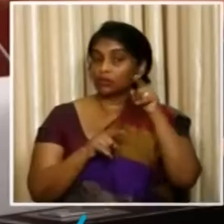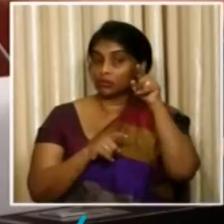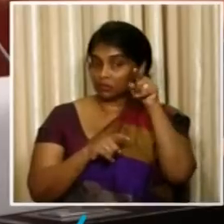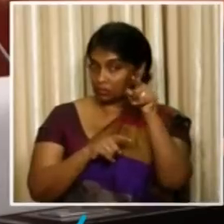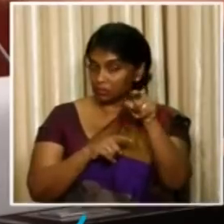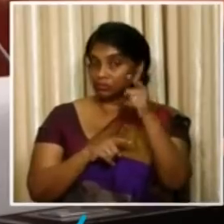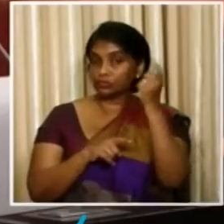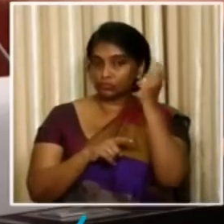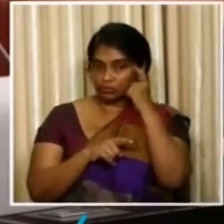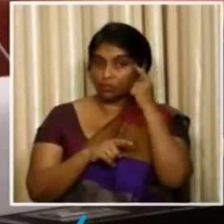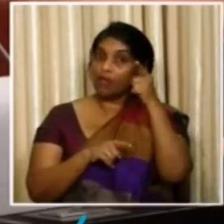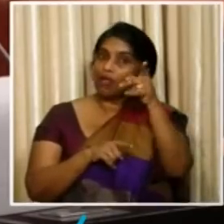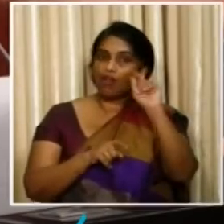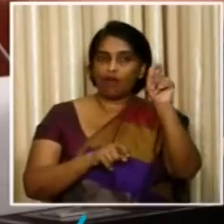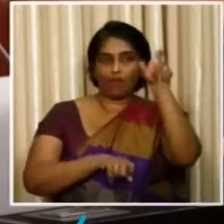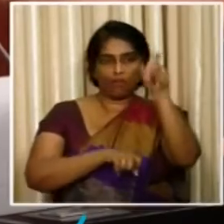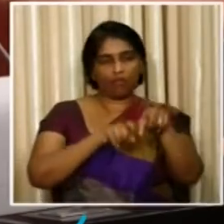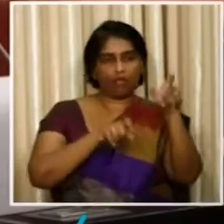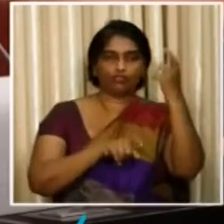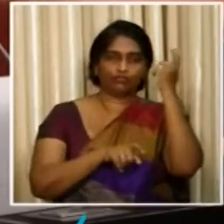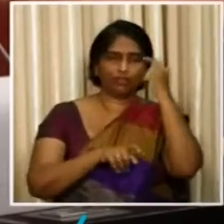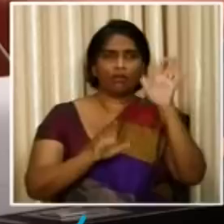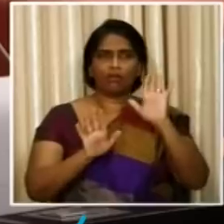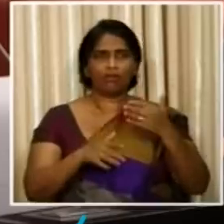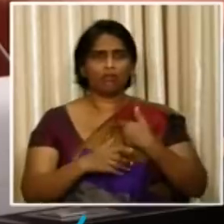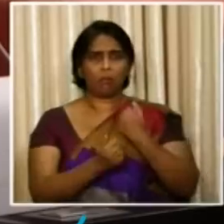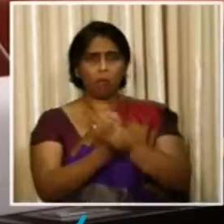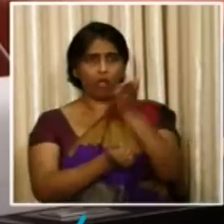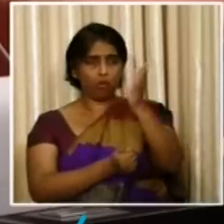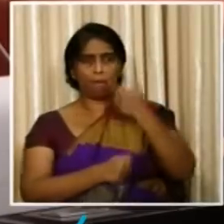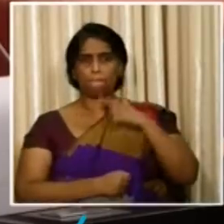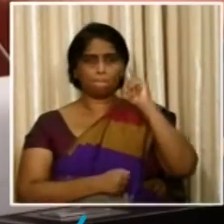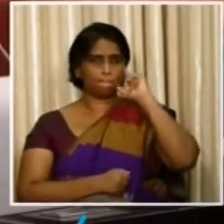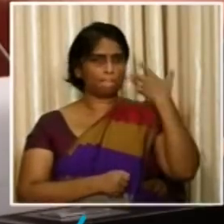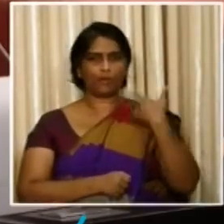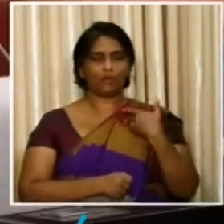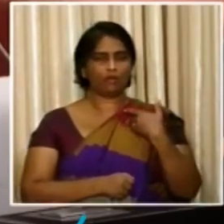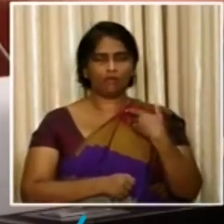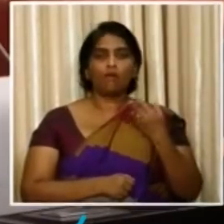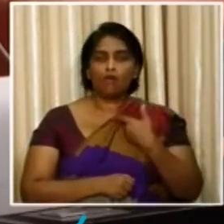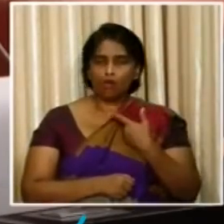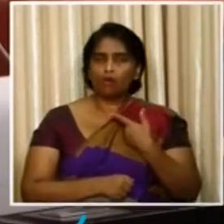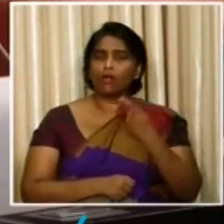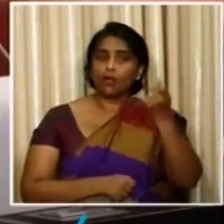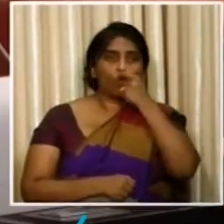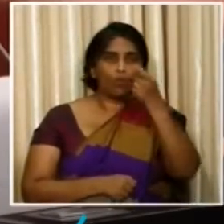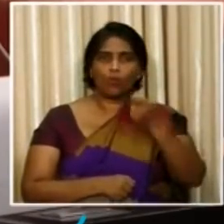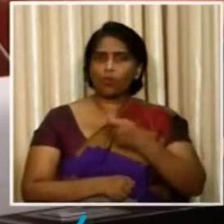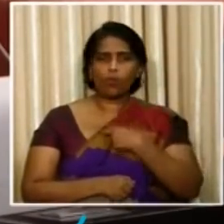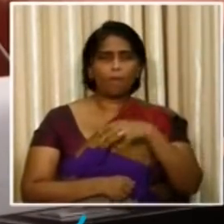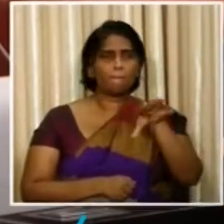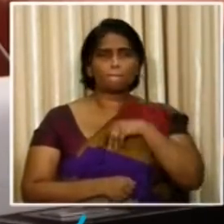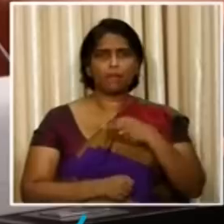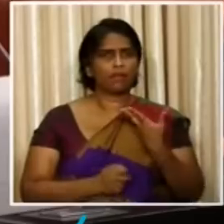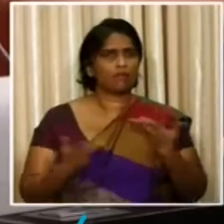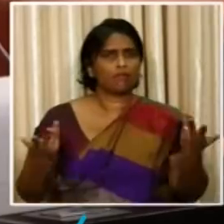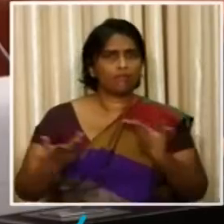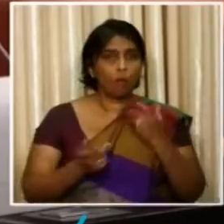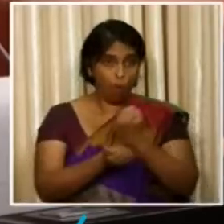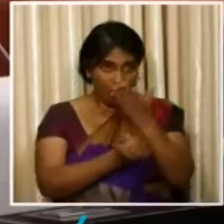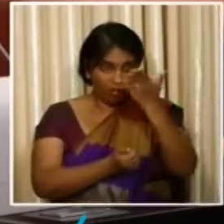ஒன்றை முன்வைத்தார். அதில் மருதங்கேணியில் கடந்த 2 இடம்பெற்ற சம்பவங்கள், இதன் பின்னர் மேற்கொள்ளப்பட்ட செயற்பாடுகள் குறித்து